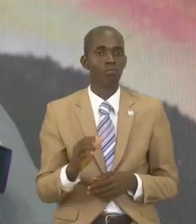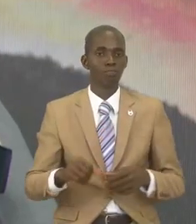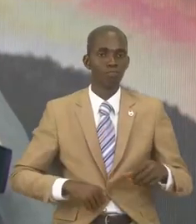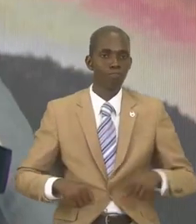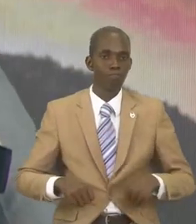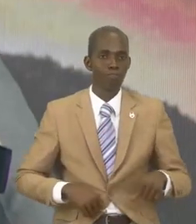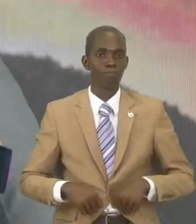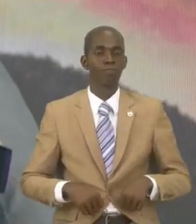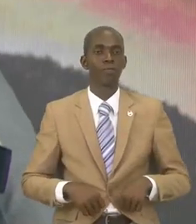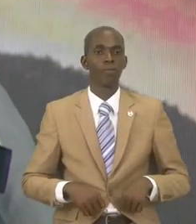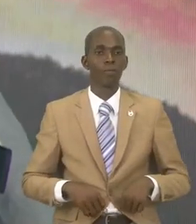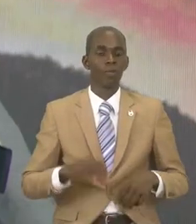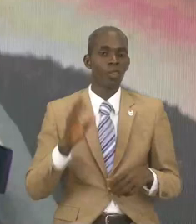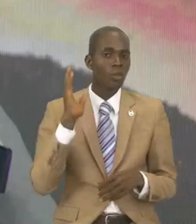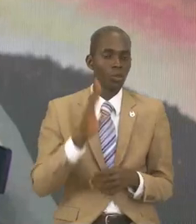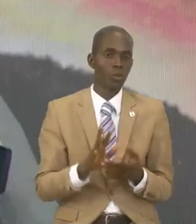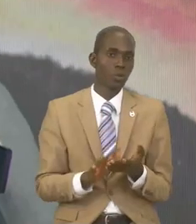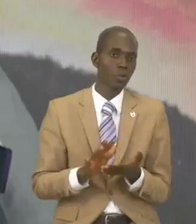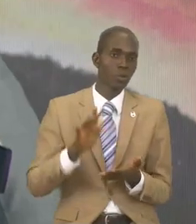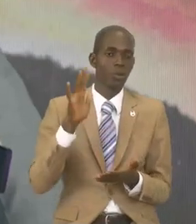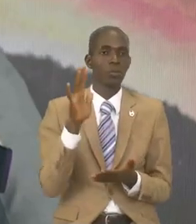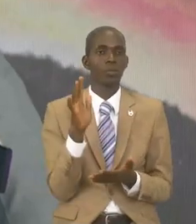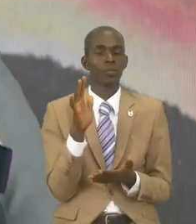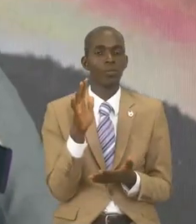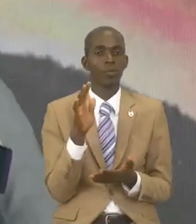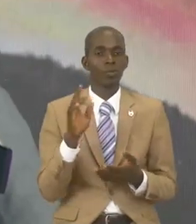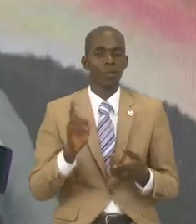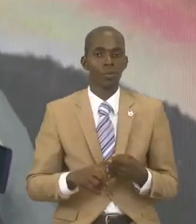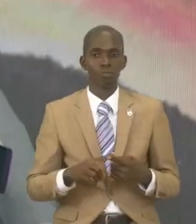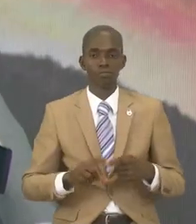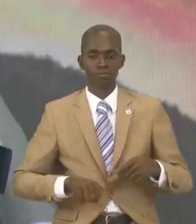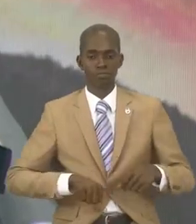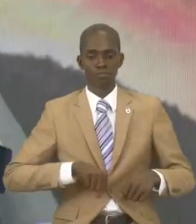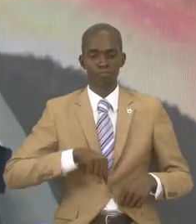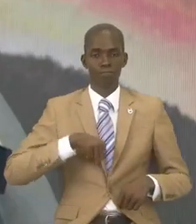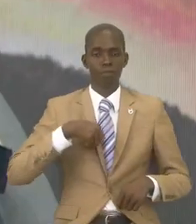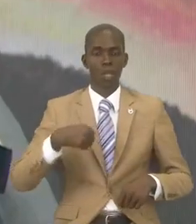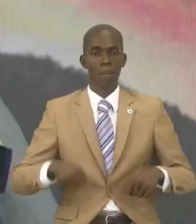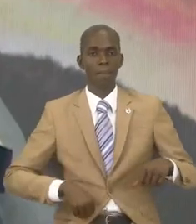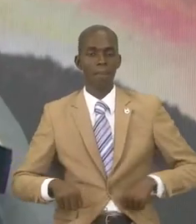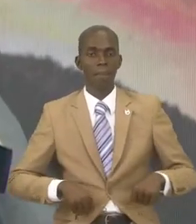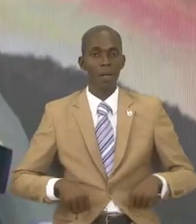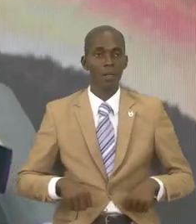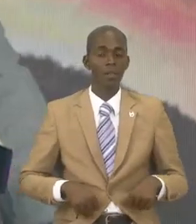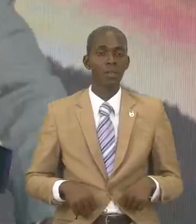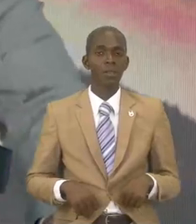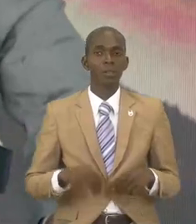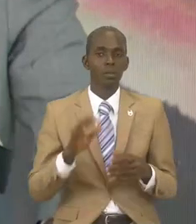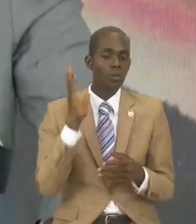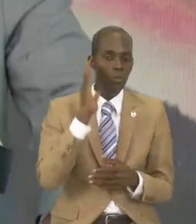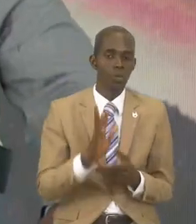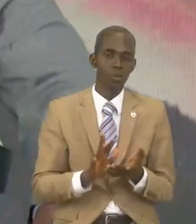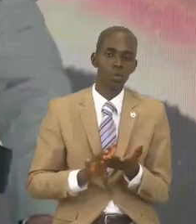pensée de me glorifier, de m'enorgueillir, que je me